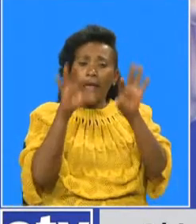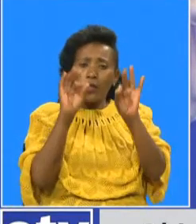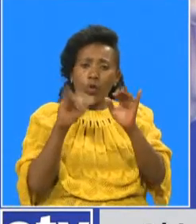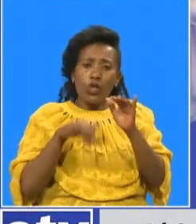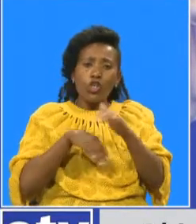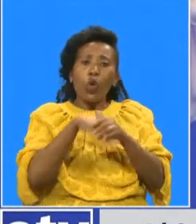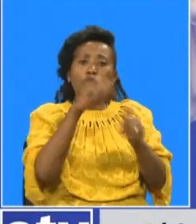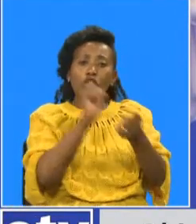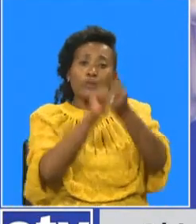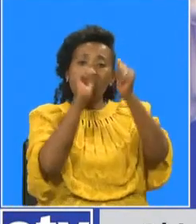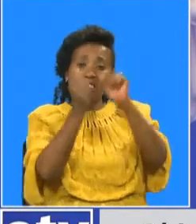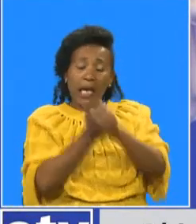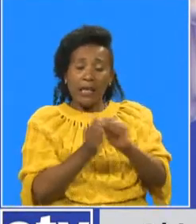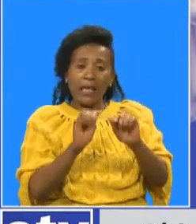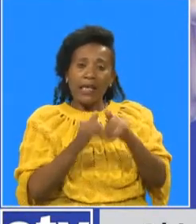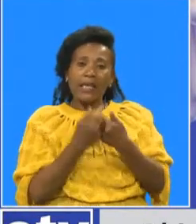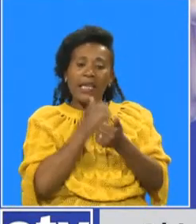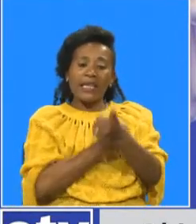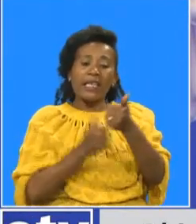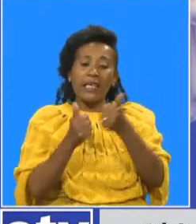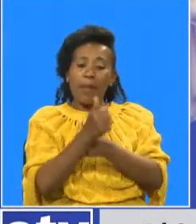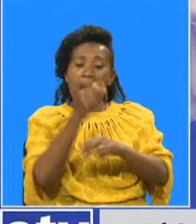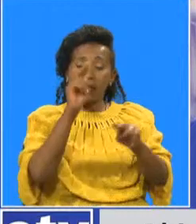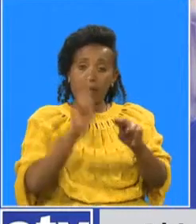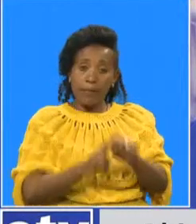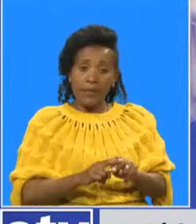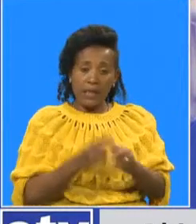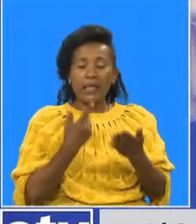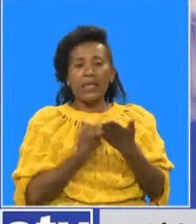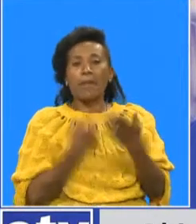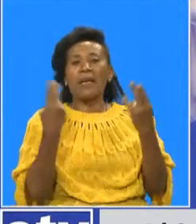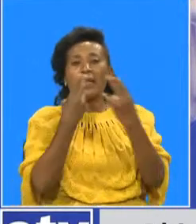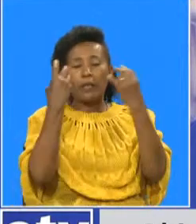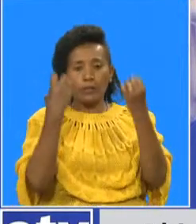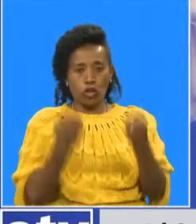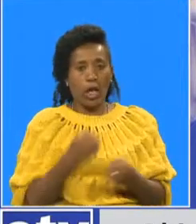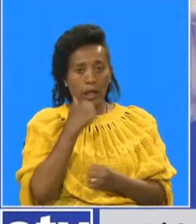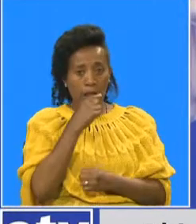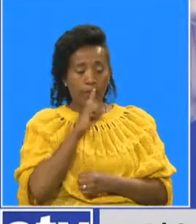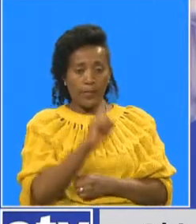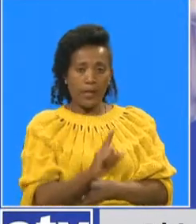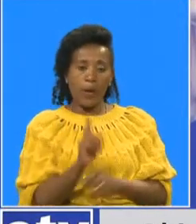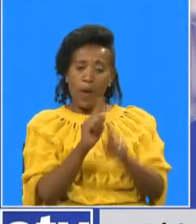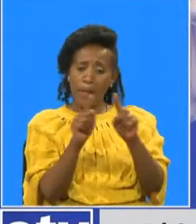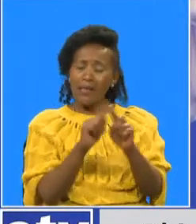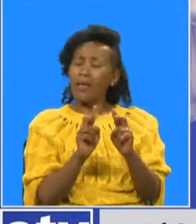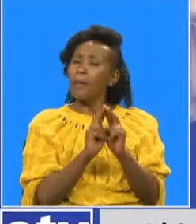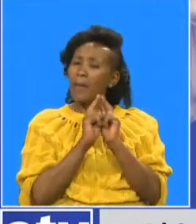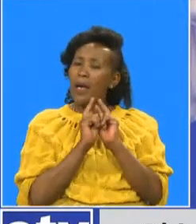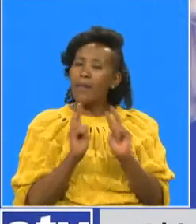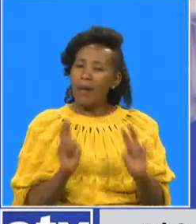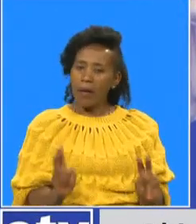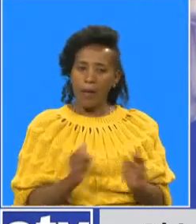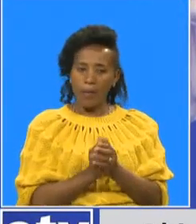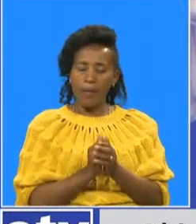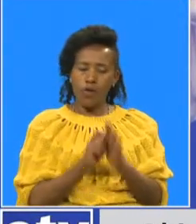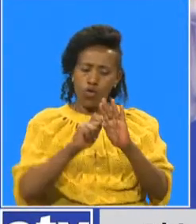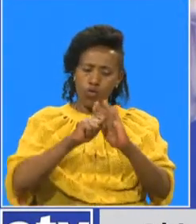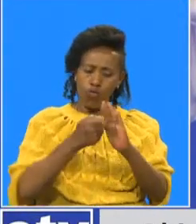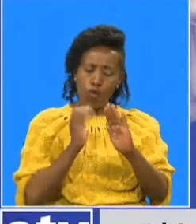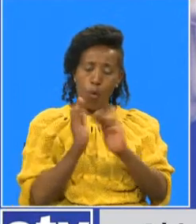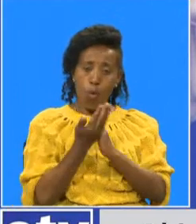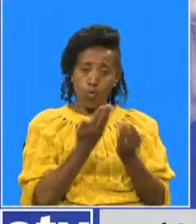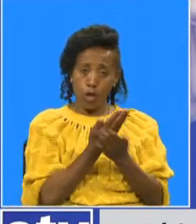የውጭ ምንዛሬ እንዴት አድርገን ነው ፕራዮሪቲ አስቀምጠን አሎኬት ማድረግ የምንችለው የሚል በተለይ በጣም ክሪቲካል